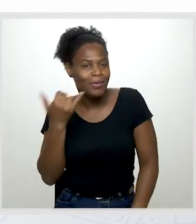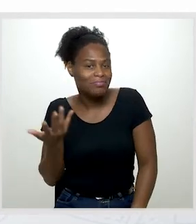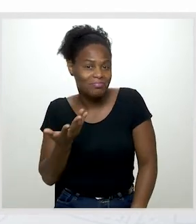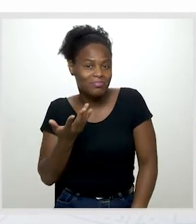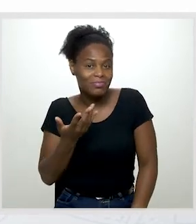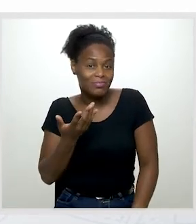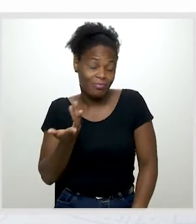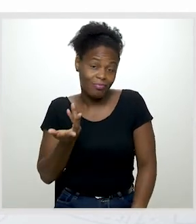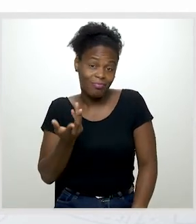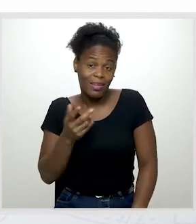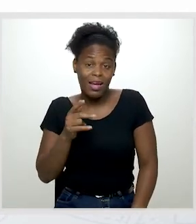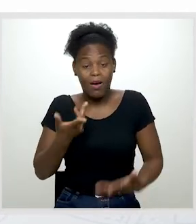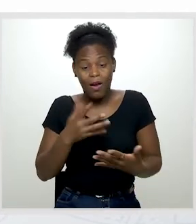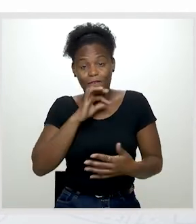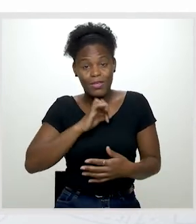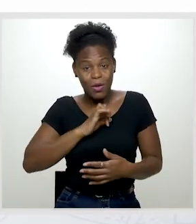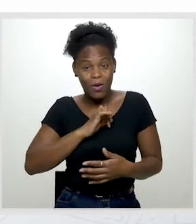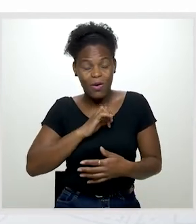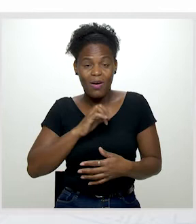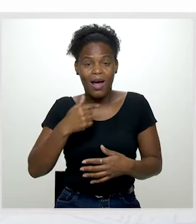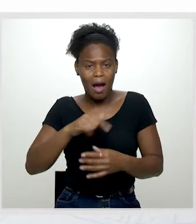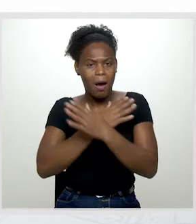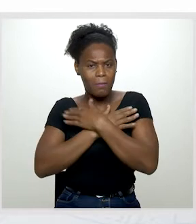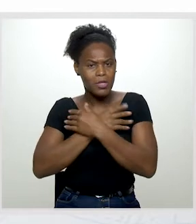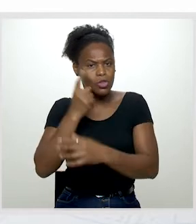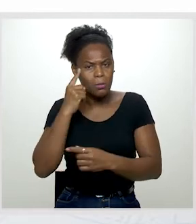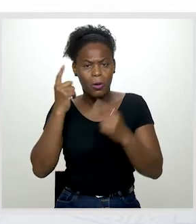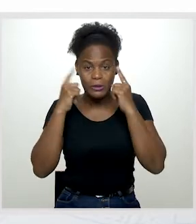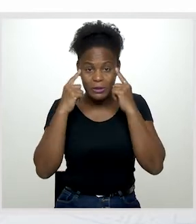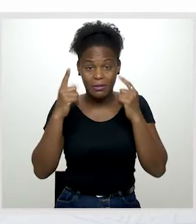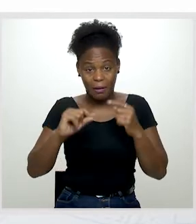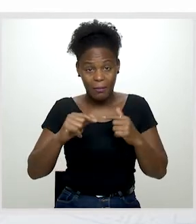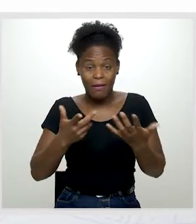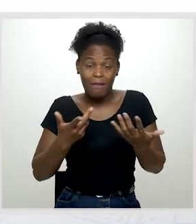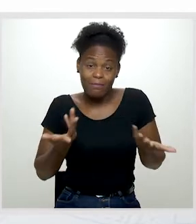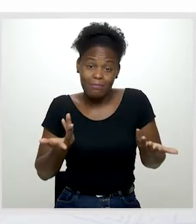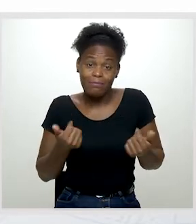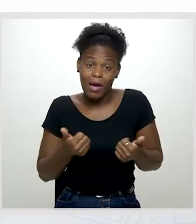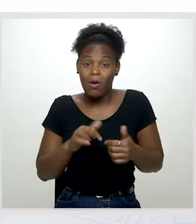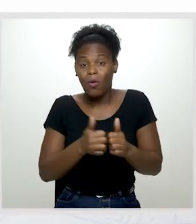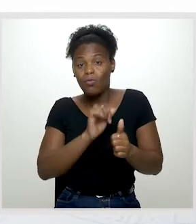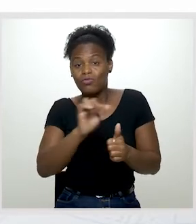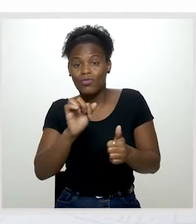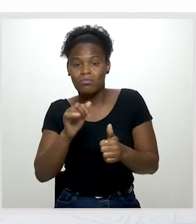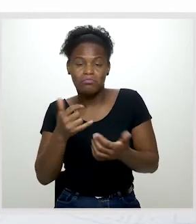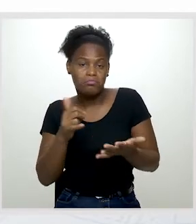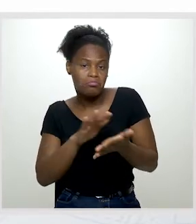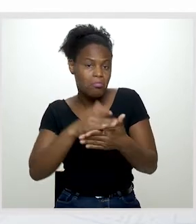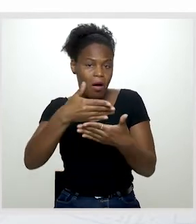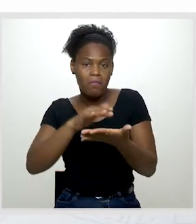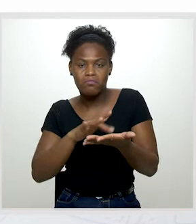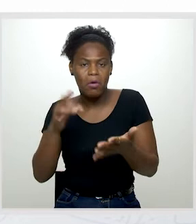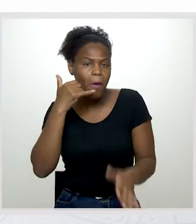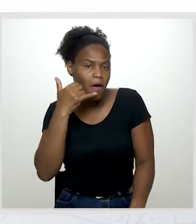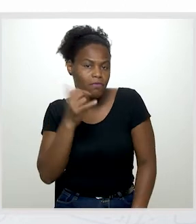téléphonez. Tenez, notre fils a des amis au Japon et en Chine. Eh bien, avec son portable, il